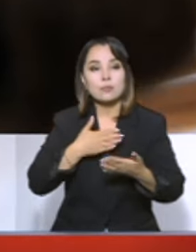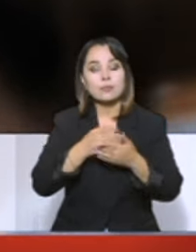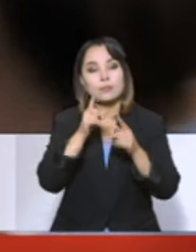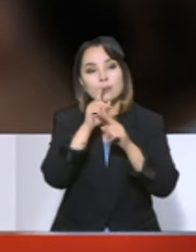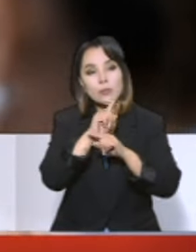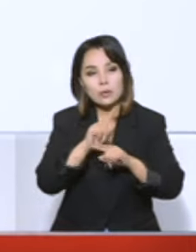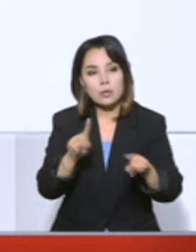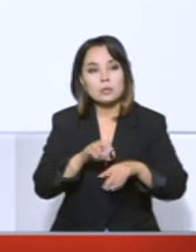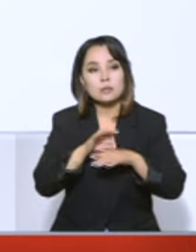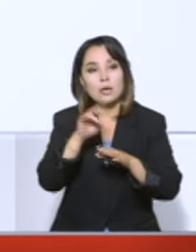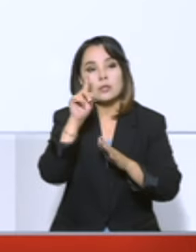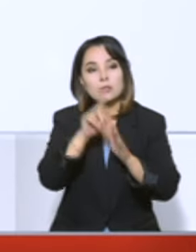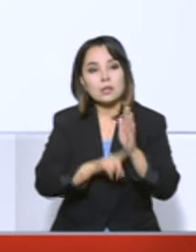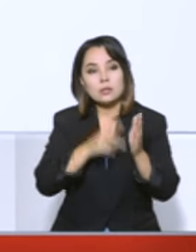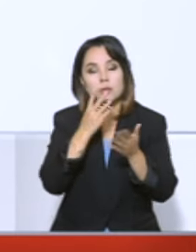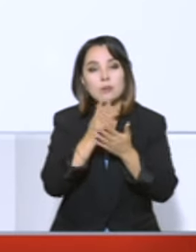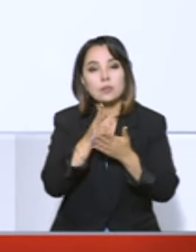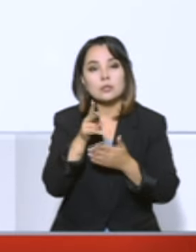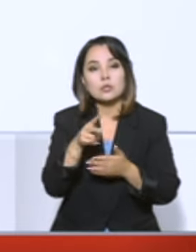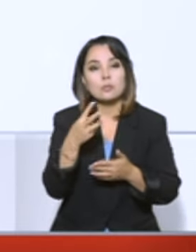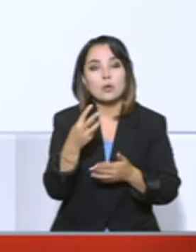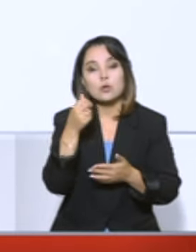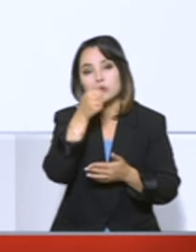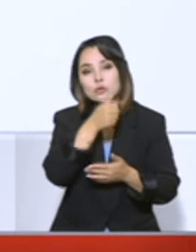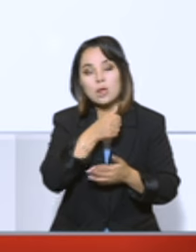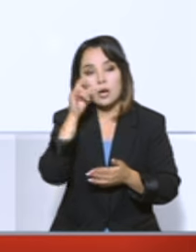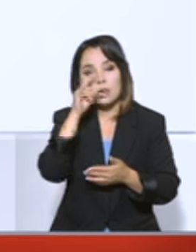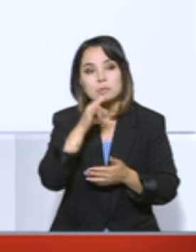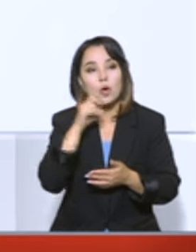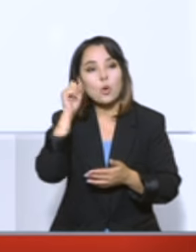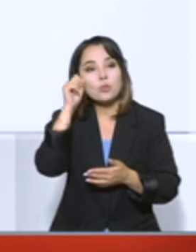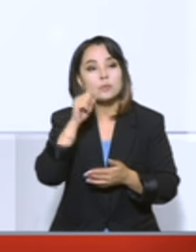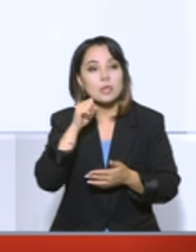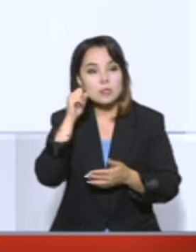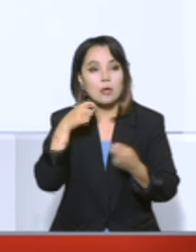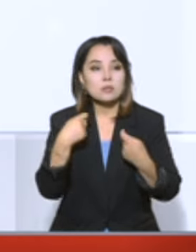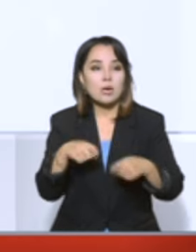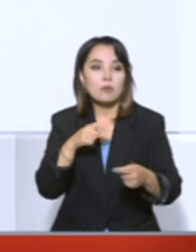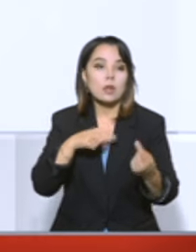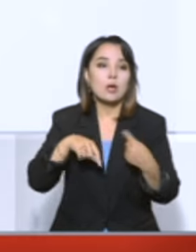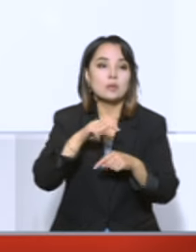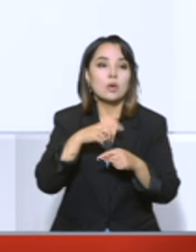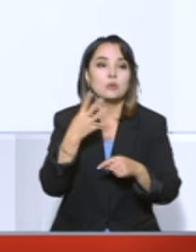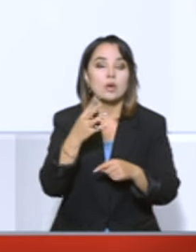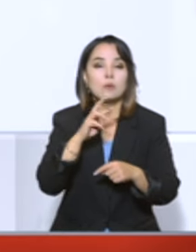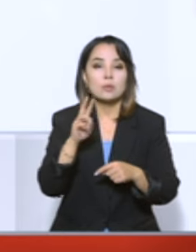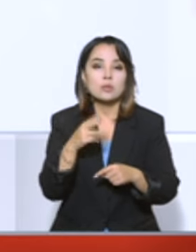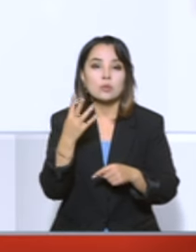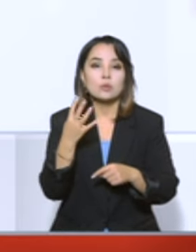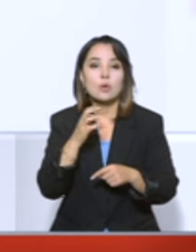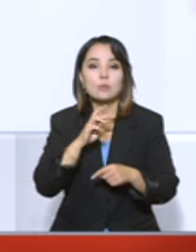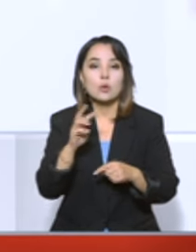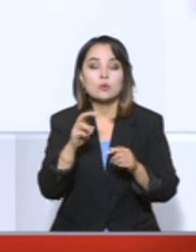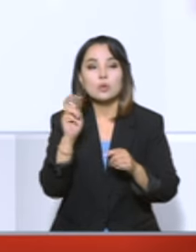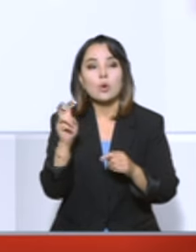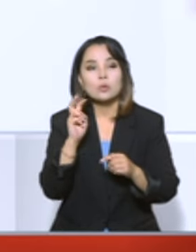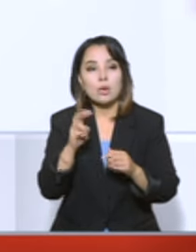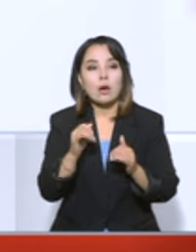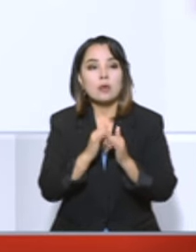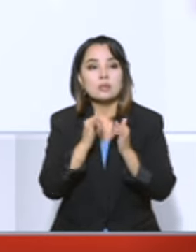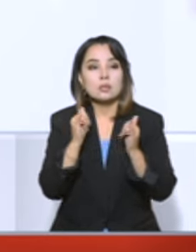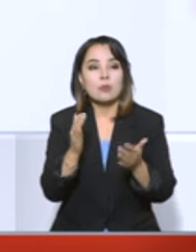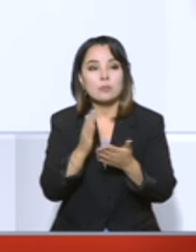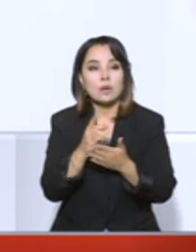деп сенеміз. 2023 жылы Қазақстан мен Өзбекстанның тауар айналымы 4 миллиард 400 миллион доллардан асқан.